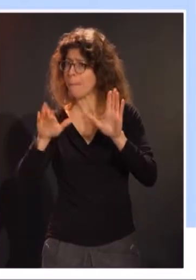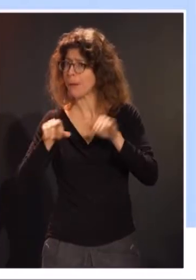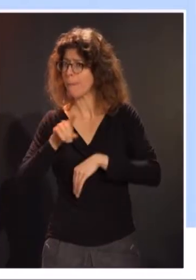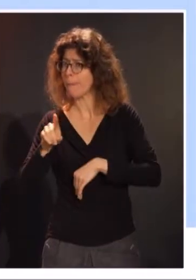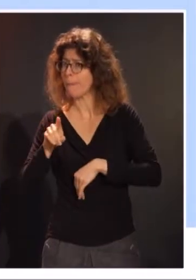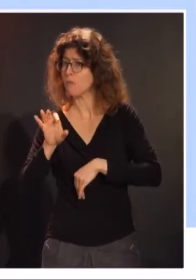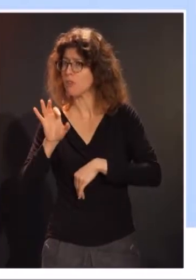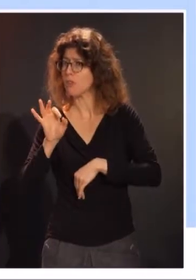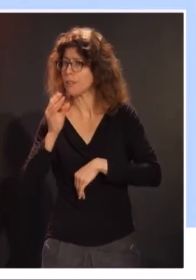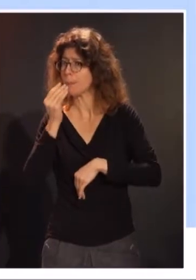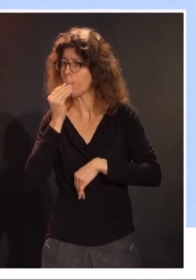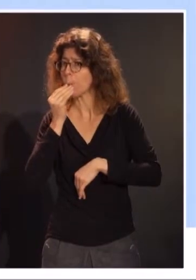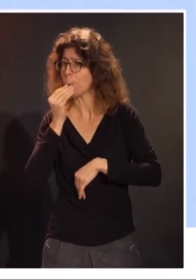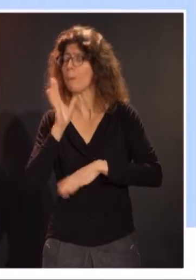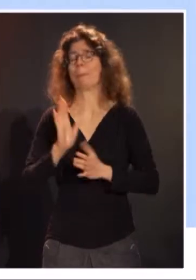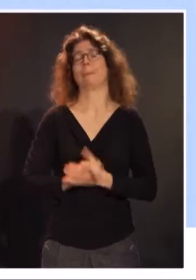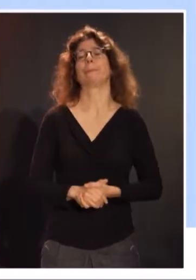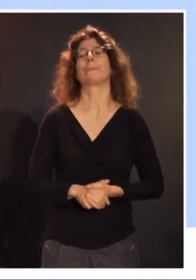si, là, c'est bon.